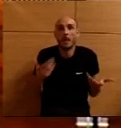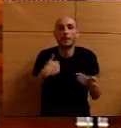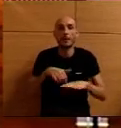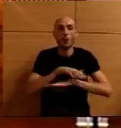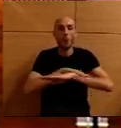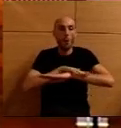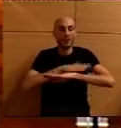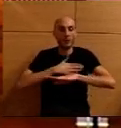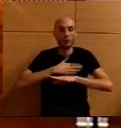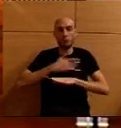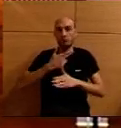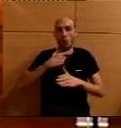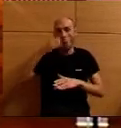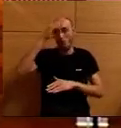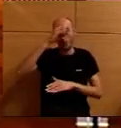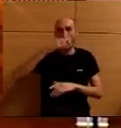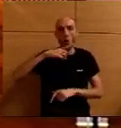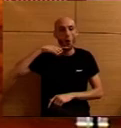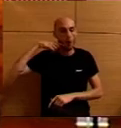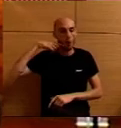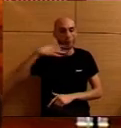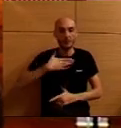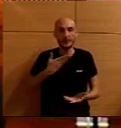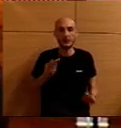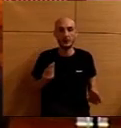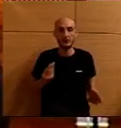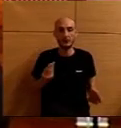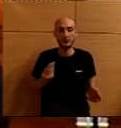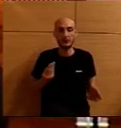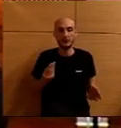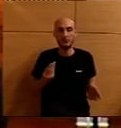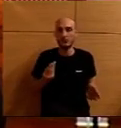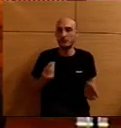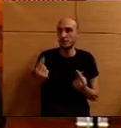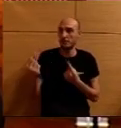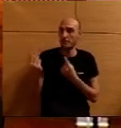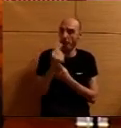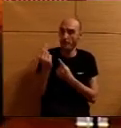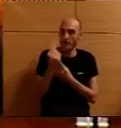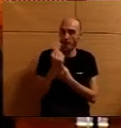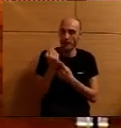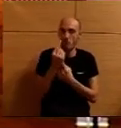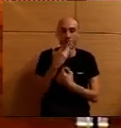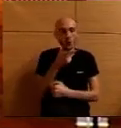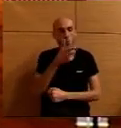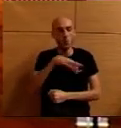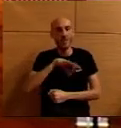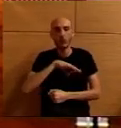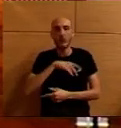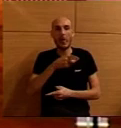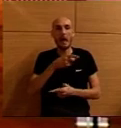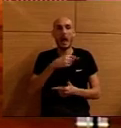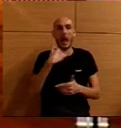des de Compromís, valorem si algú posa en dubte la capacitat de gestió de la diputada o de l'equip de govern